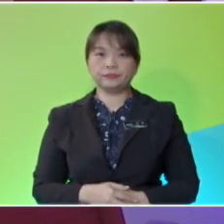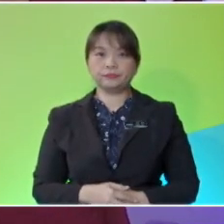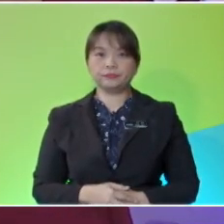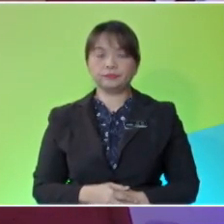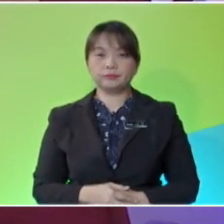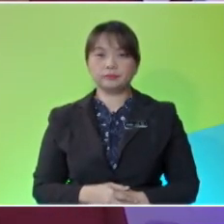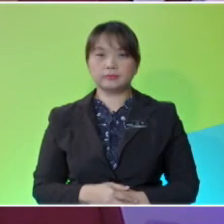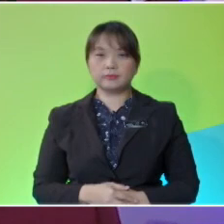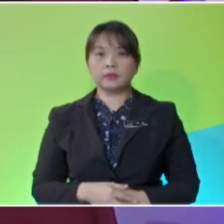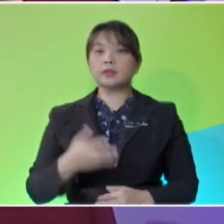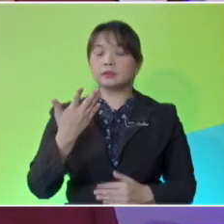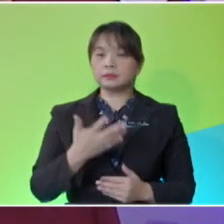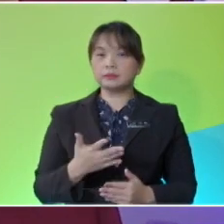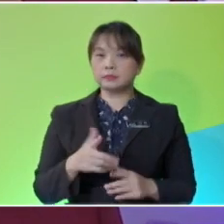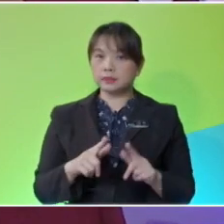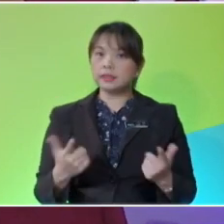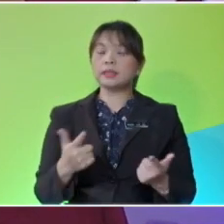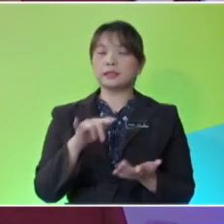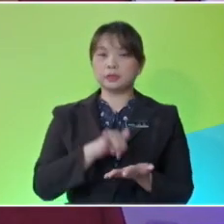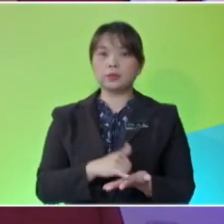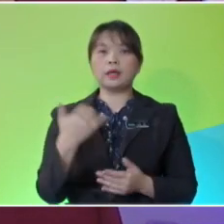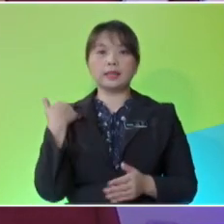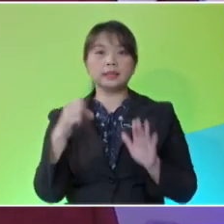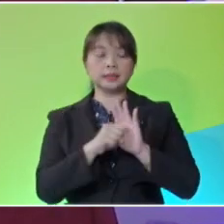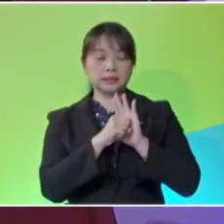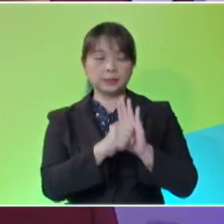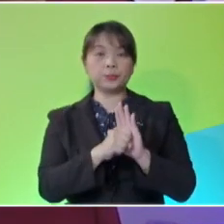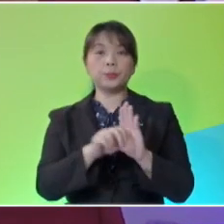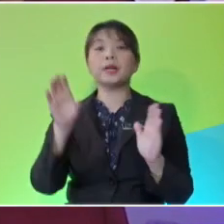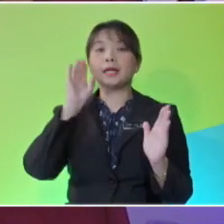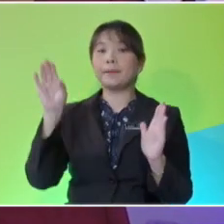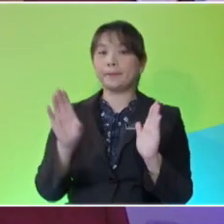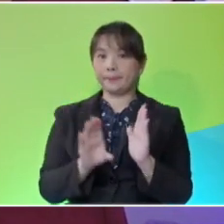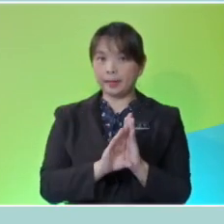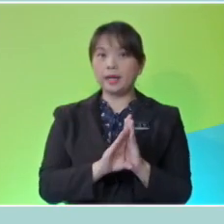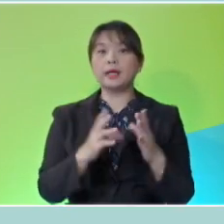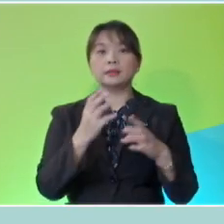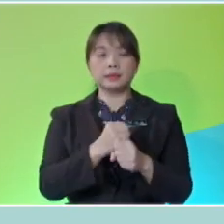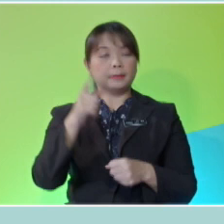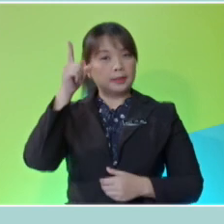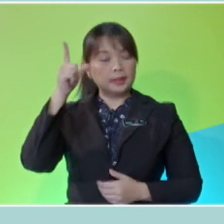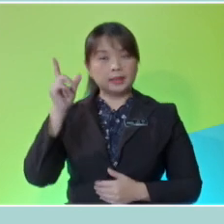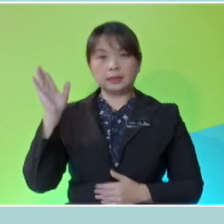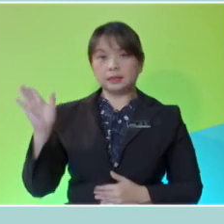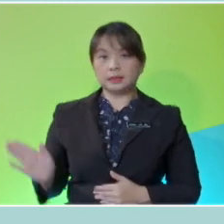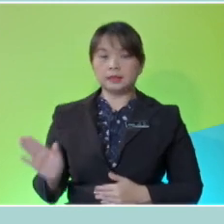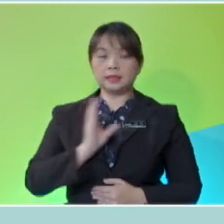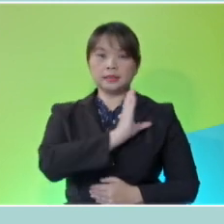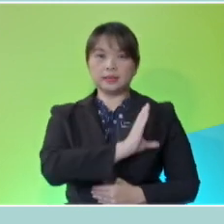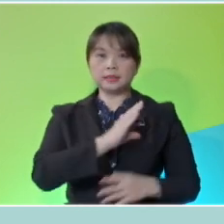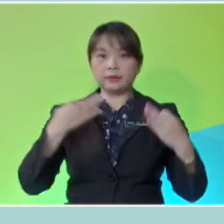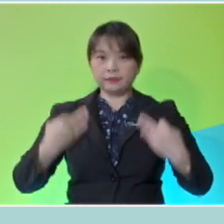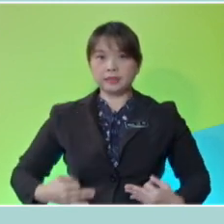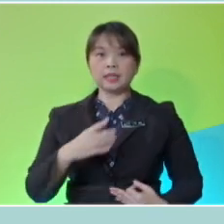selain itu kita ada juga simbol bergambar oke di sini dapat dilihat contoh-contoh ciri fisika dan ciri